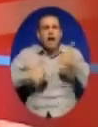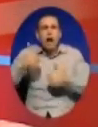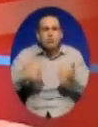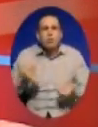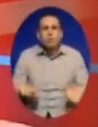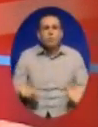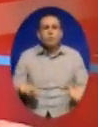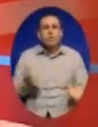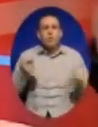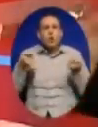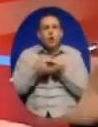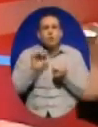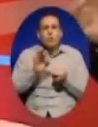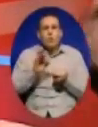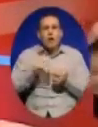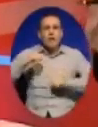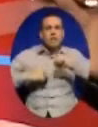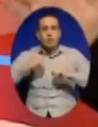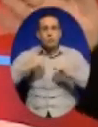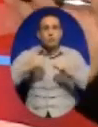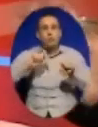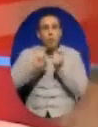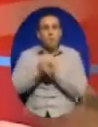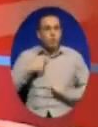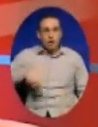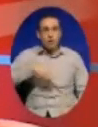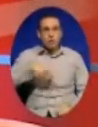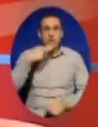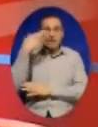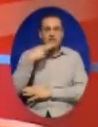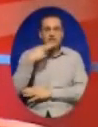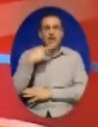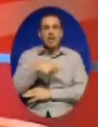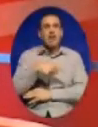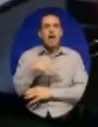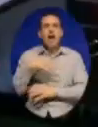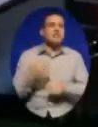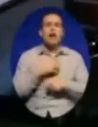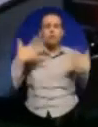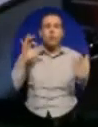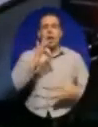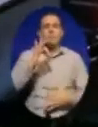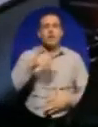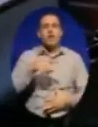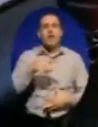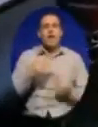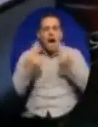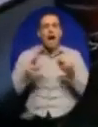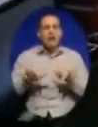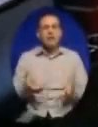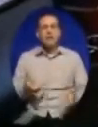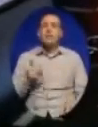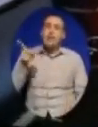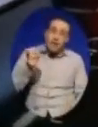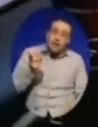קשור להתנהלות שהופך אותנו לאומה של יזמים. אני בסביבה או שלא? אתה קצת בסביבה. קצת